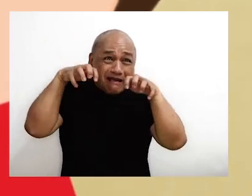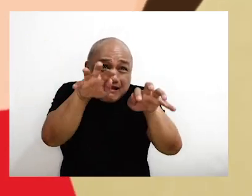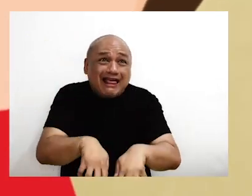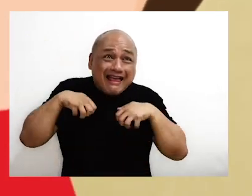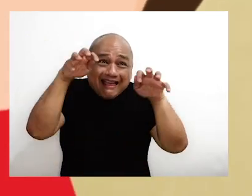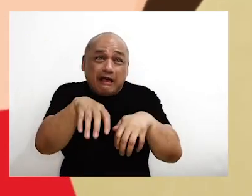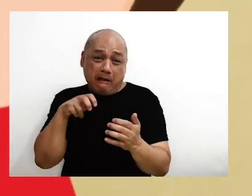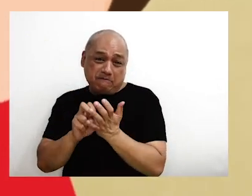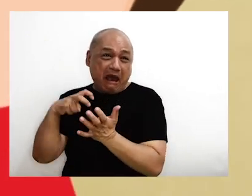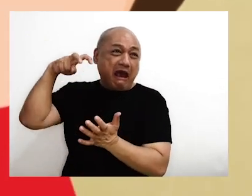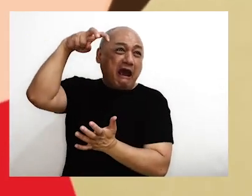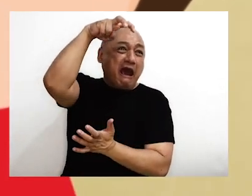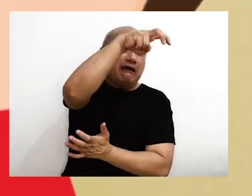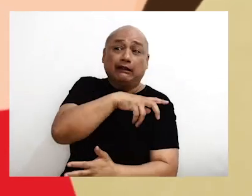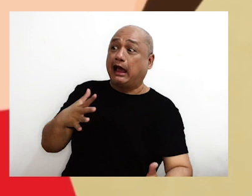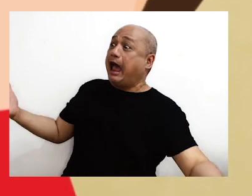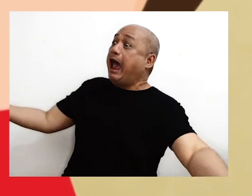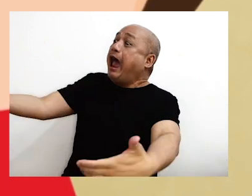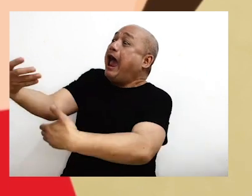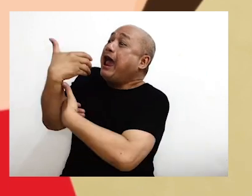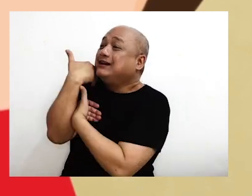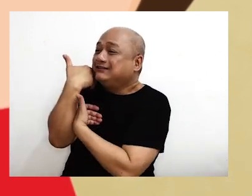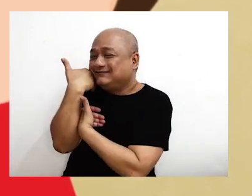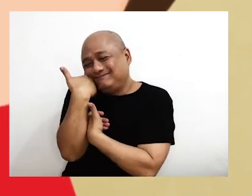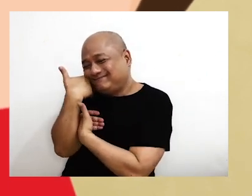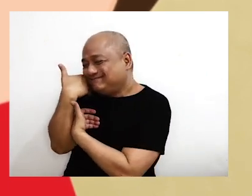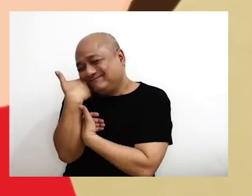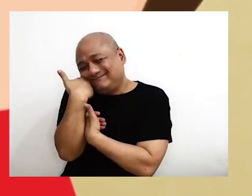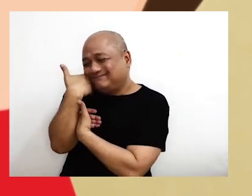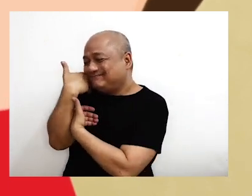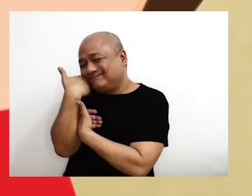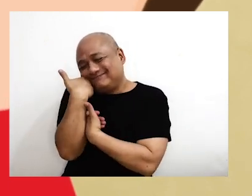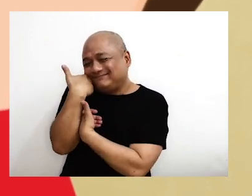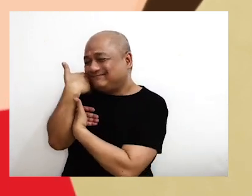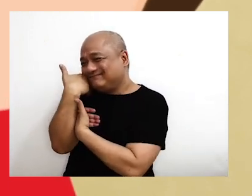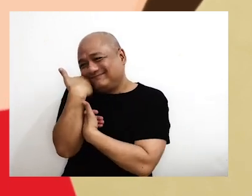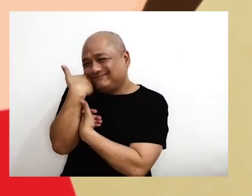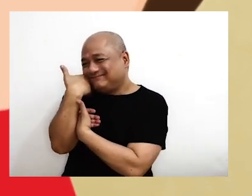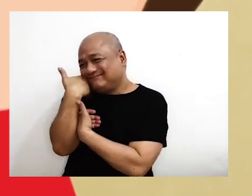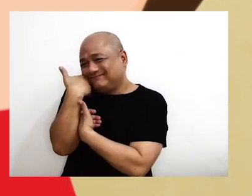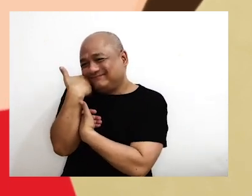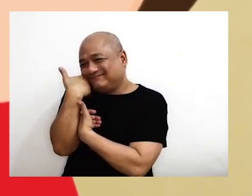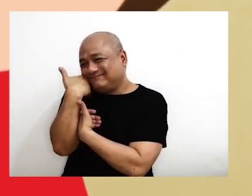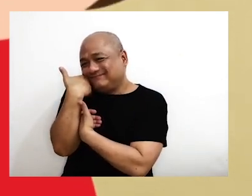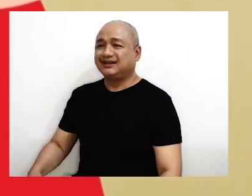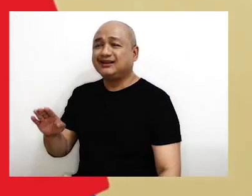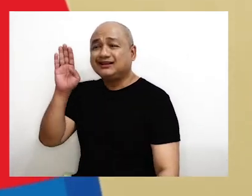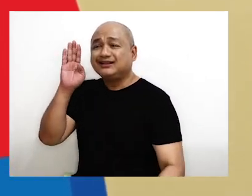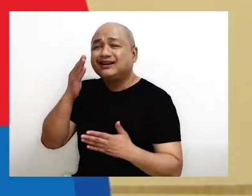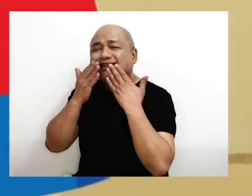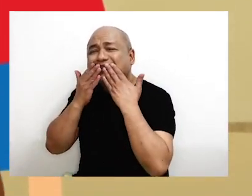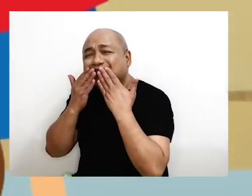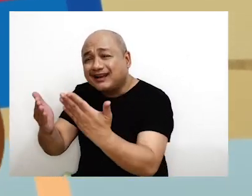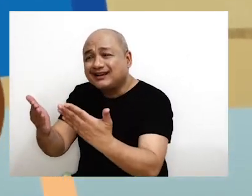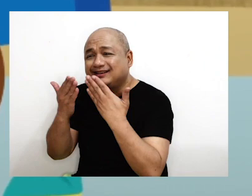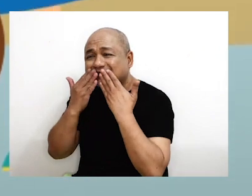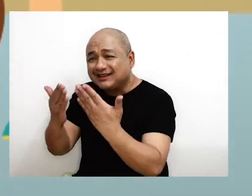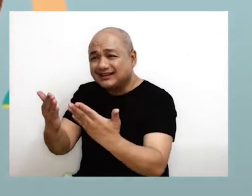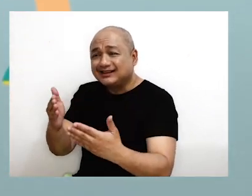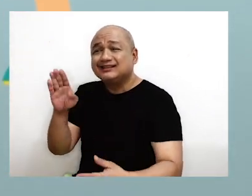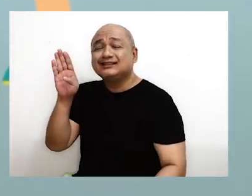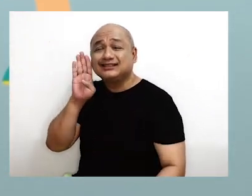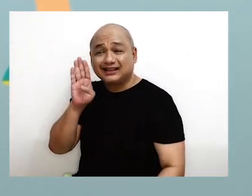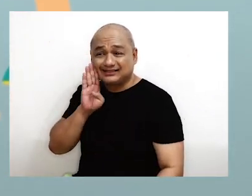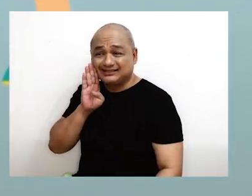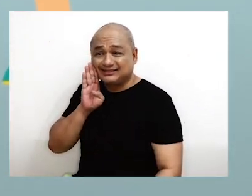Nagpasalamat si Bruce kay Betty dahil sinama niya si Biko pabalik sa barangay hall upang